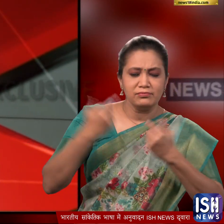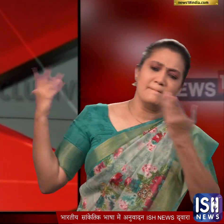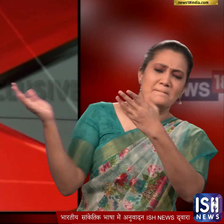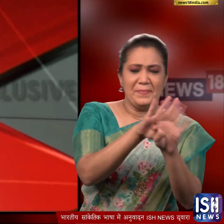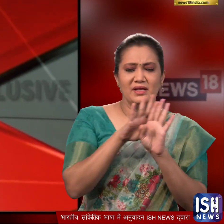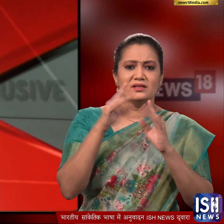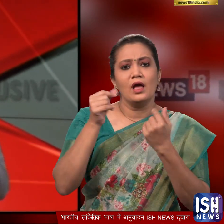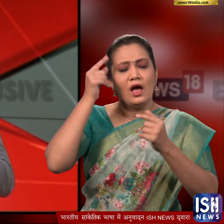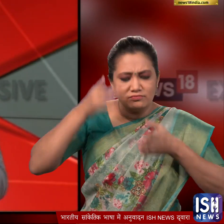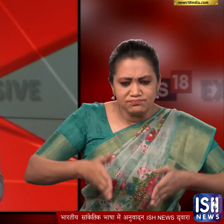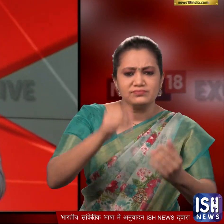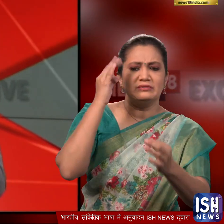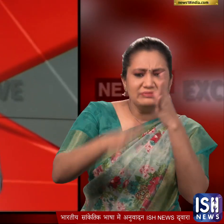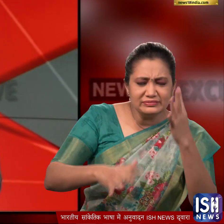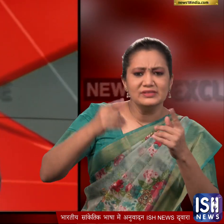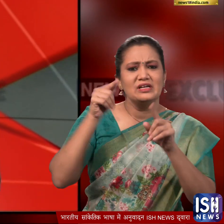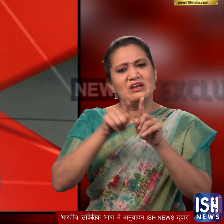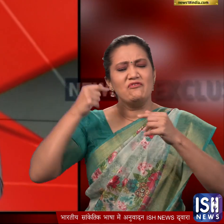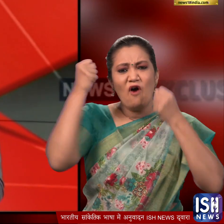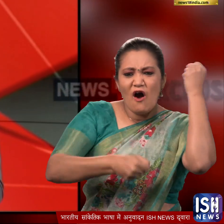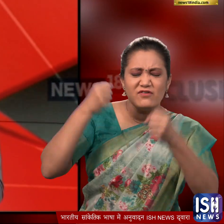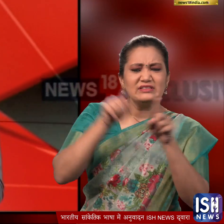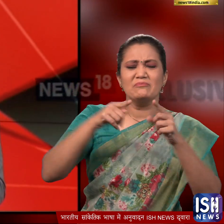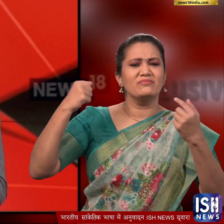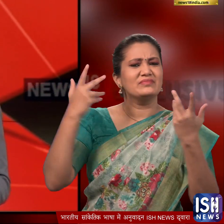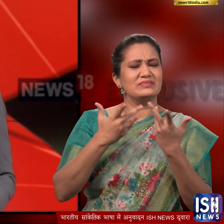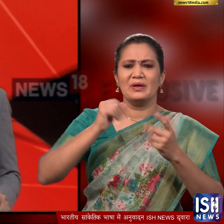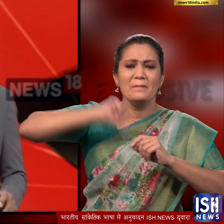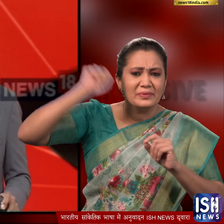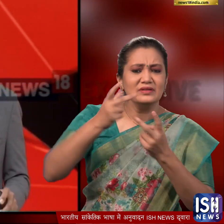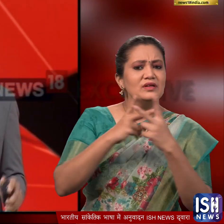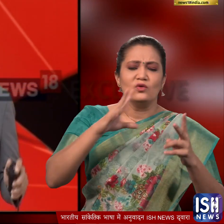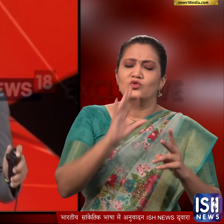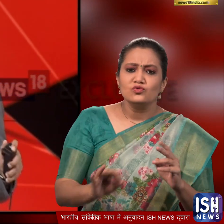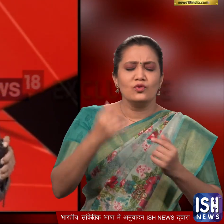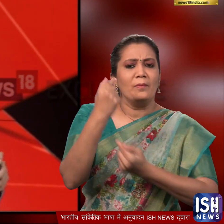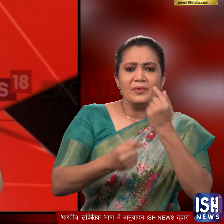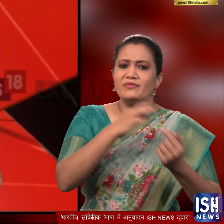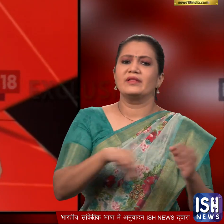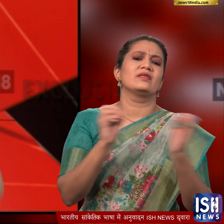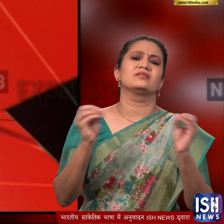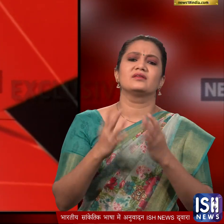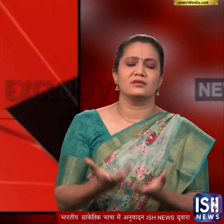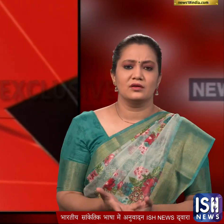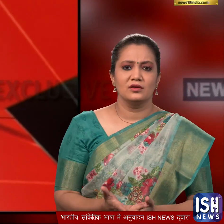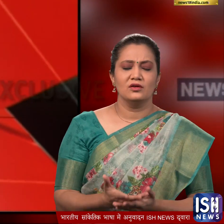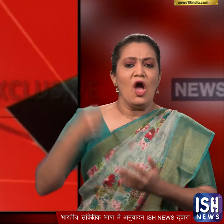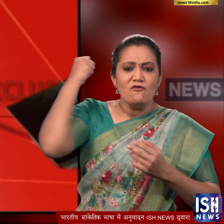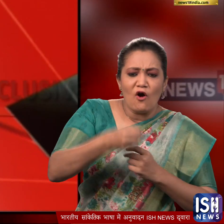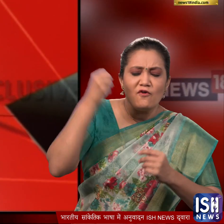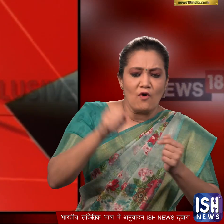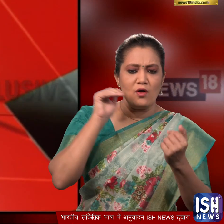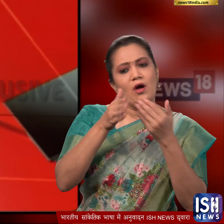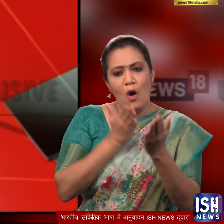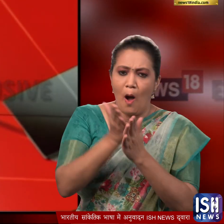बंद के नाम पर सड़कों पर हंगामा और जोर जबरदस्ती ही होती है। इसीलिए ऐसे आंदोलनों से कोई राजनीतिक फायदा भी नहीं होता, क्योंकि